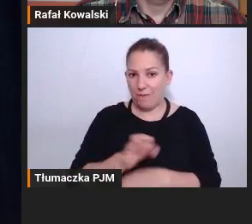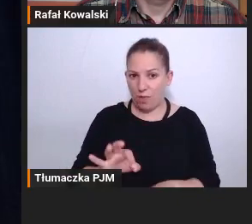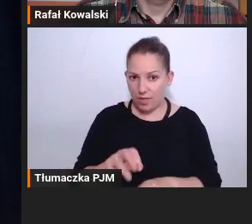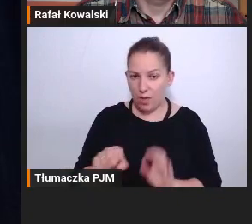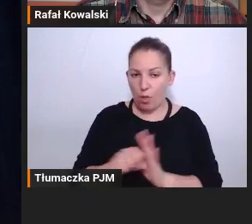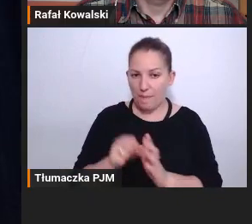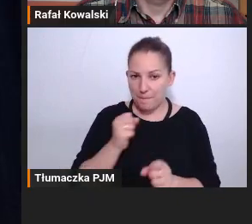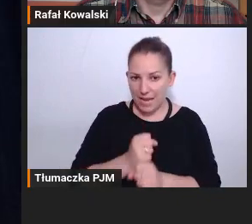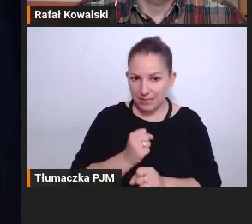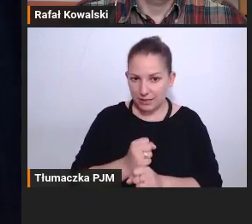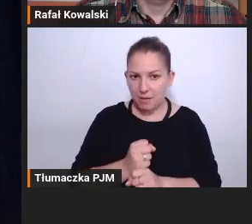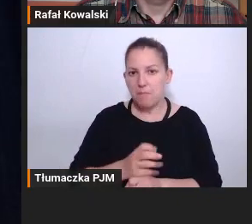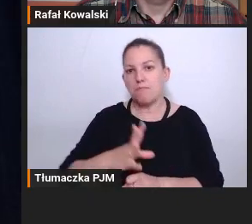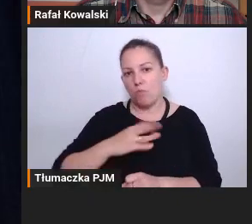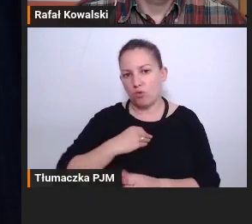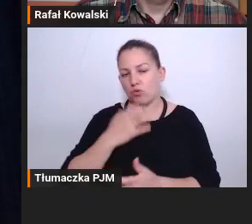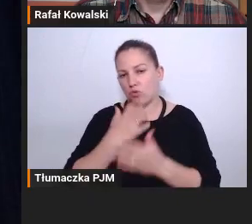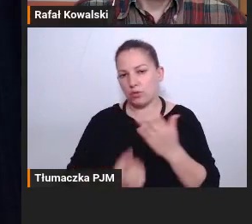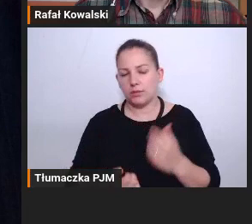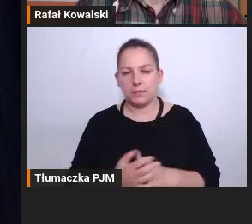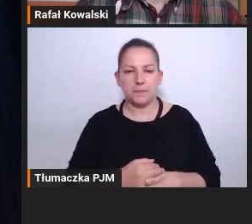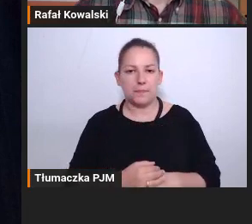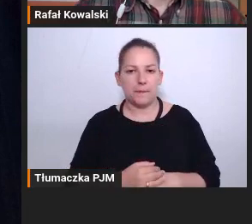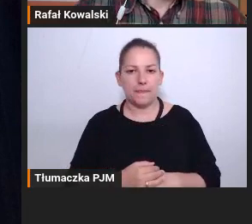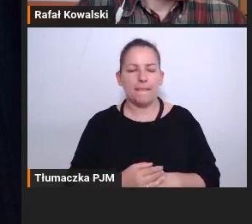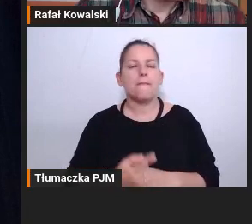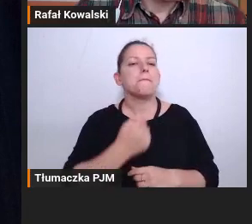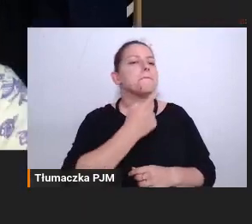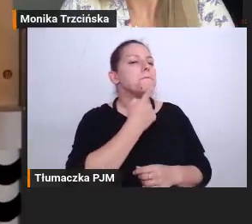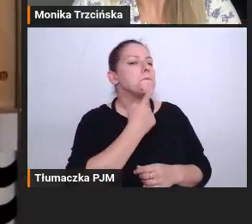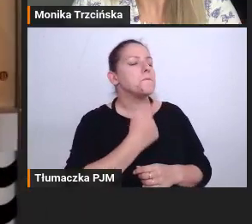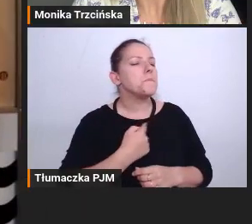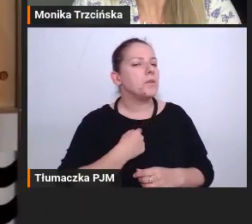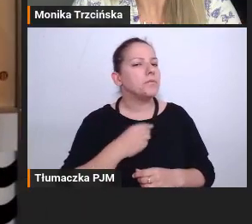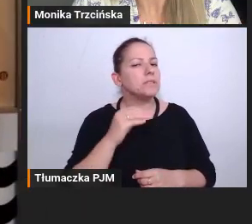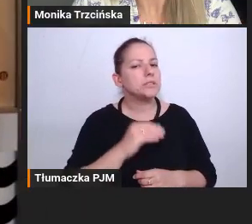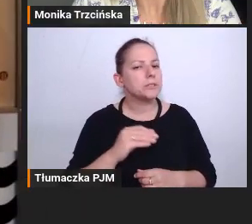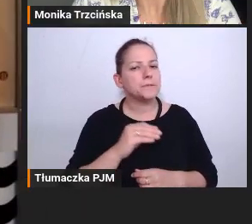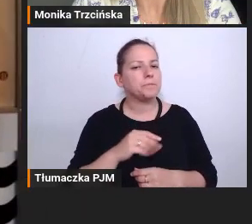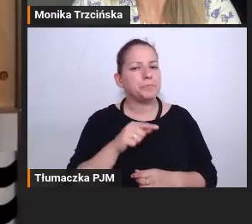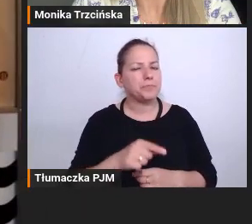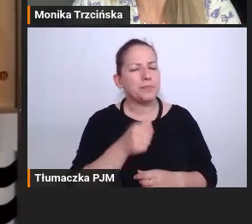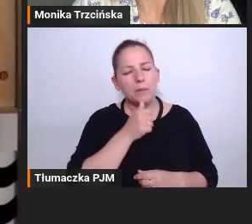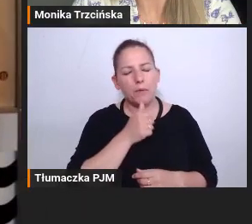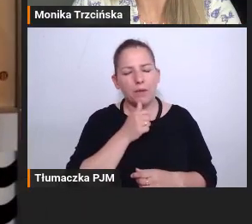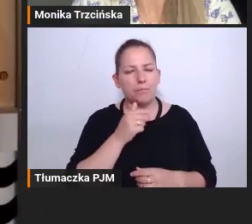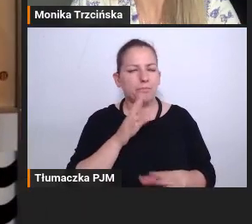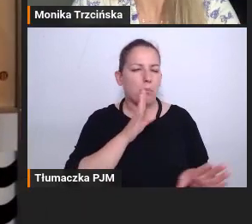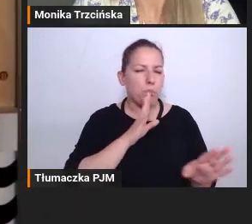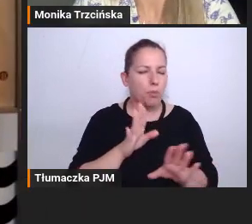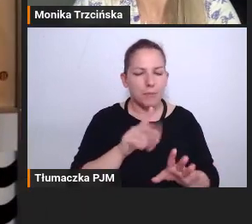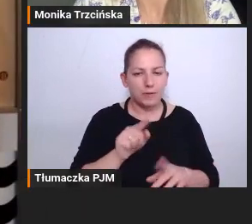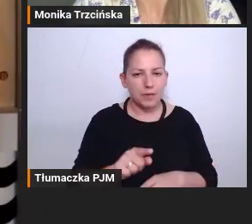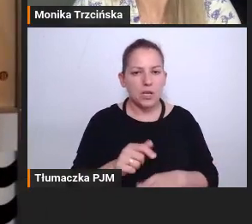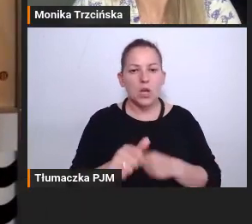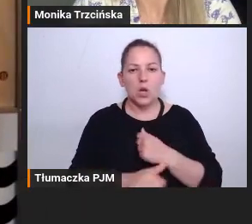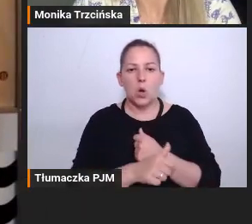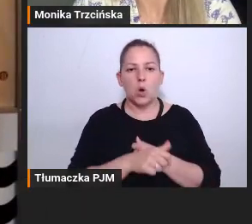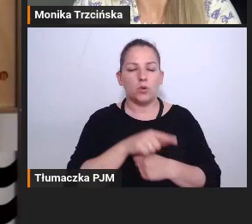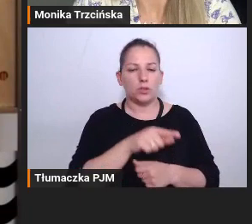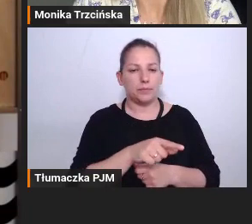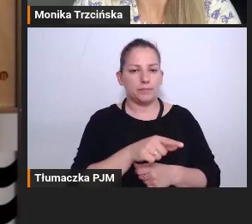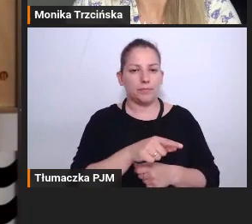od pracy może skorzystać. A powiedz jeszcze, spróbujmy zrobić taką analogię, czy jeśli chodzi o